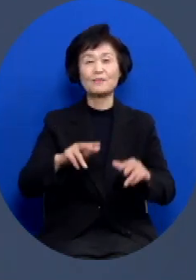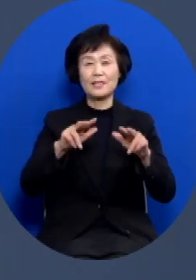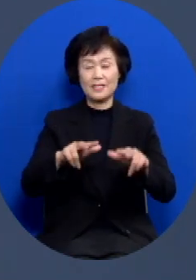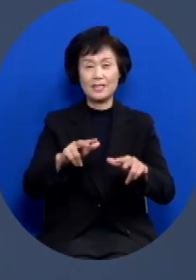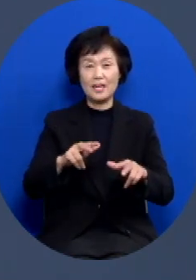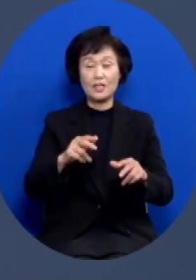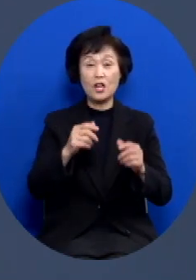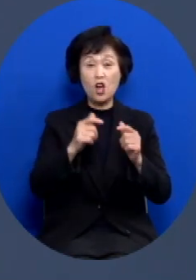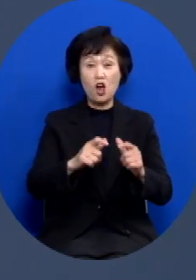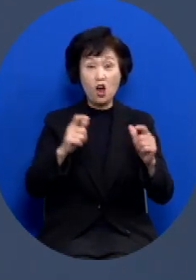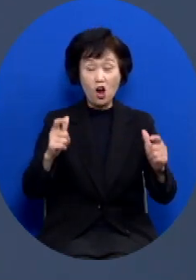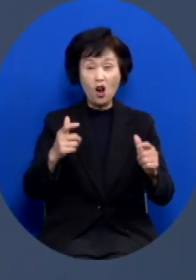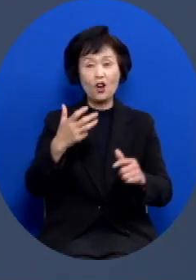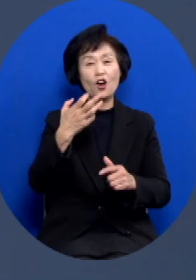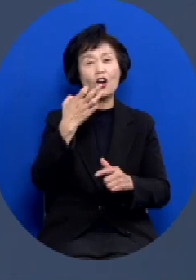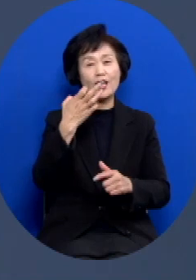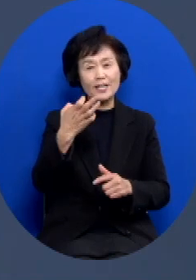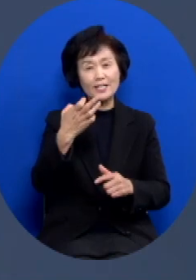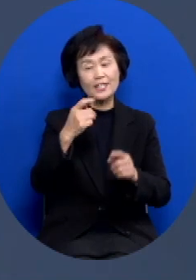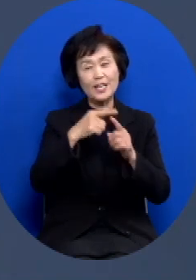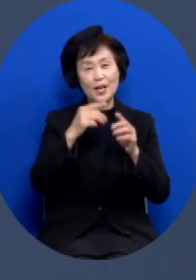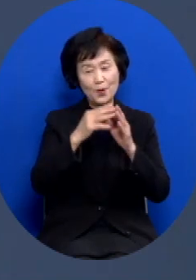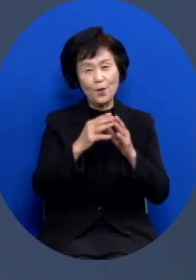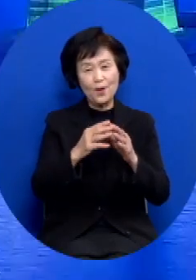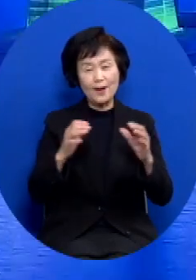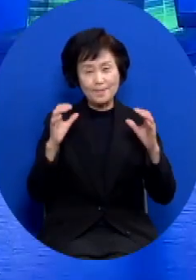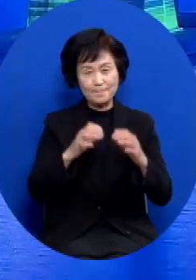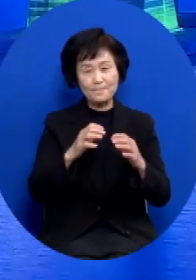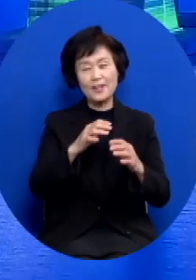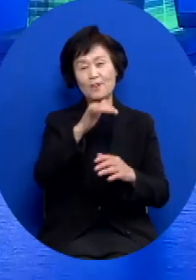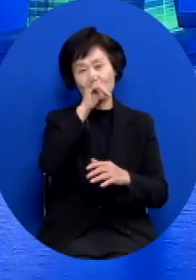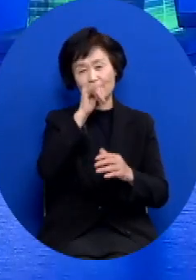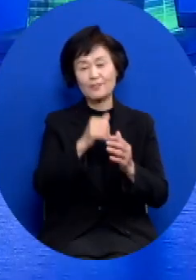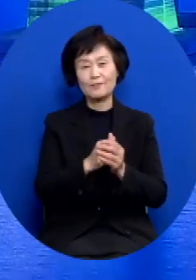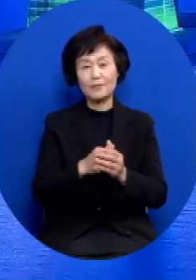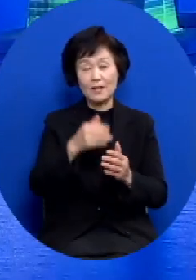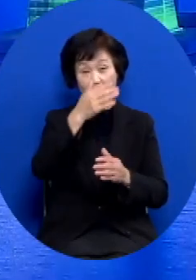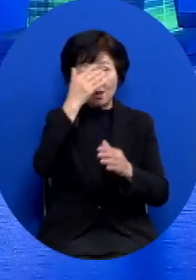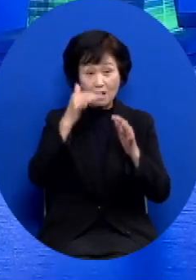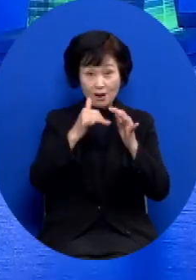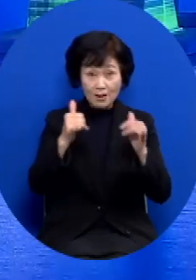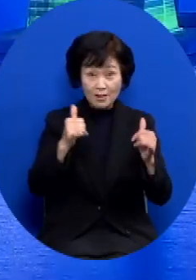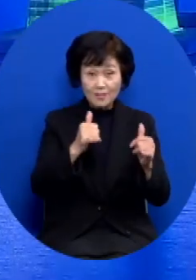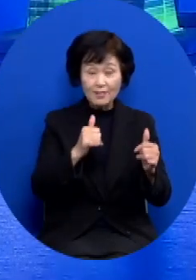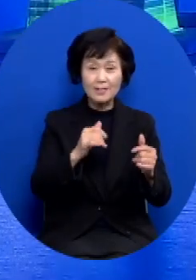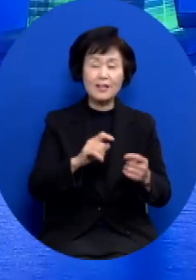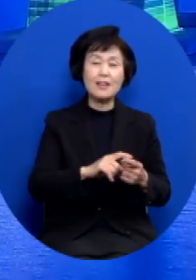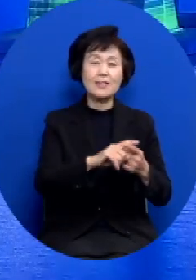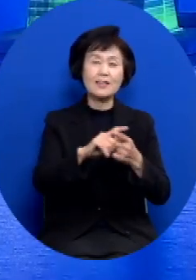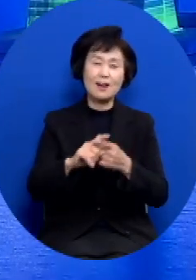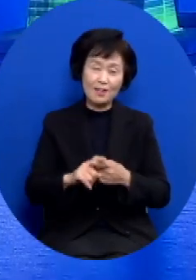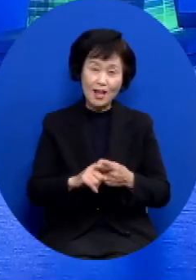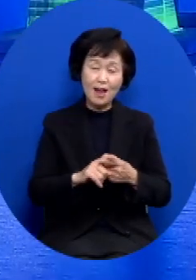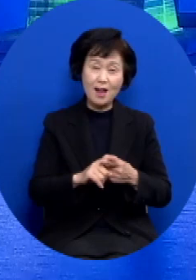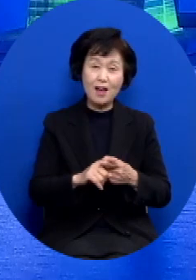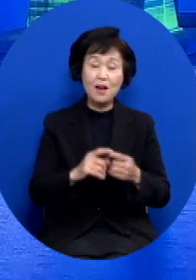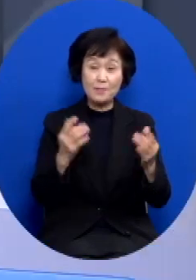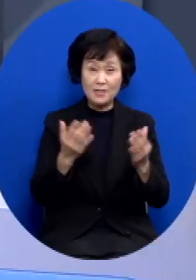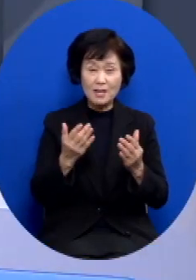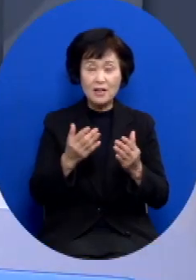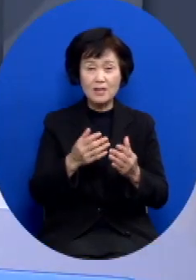13개 교회가 함께하고 있습니다 청년들 연합사액이 갈수록 힘들다고 들었습니다